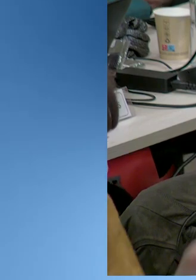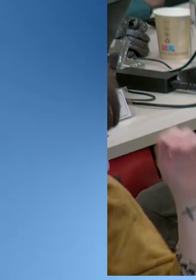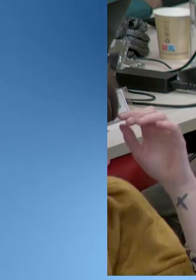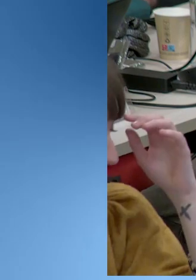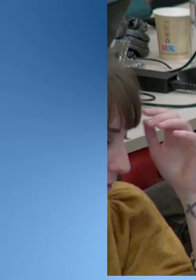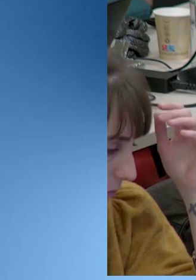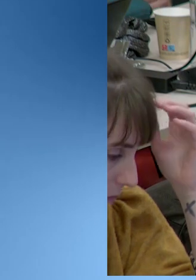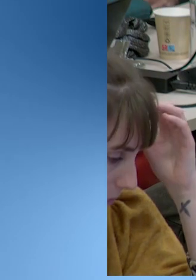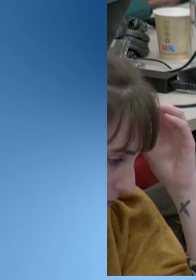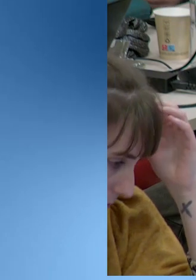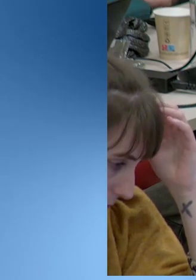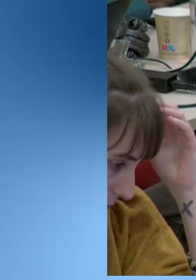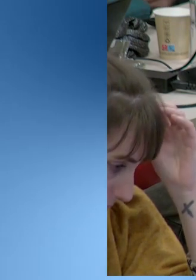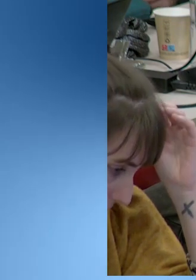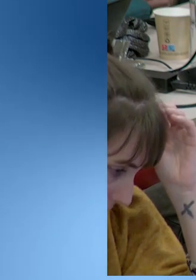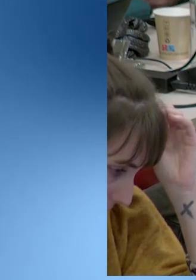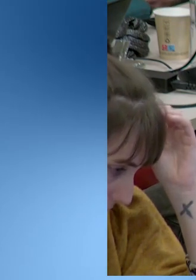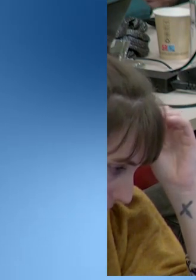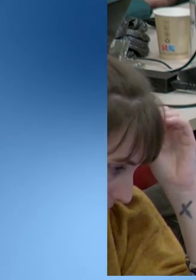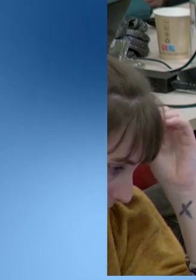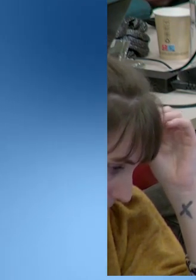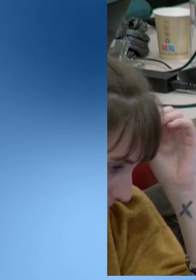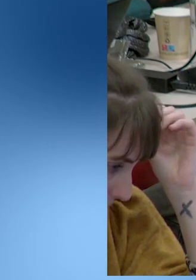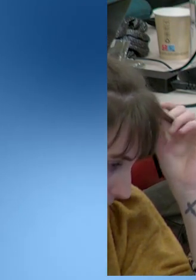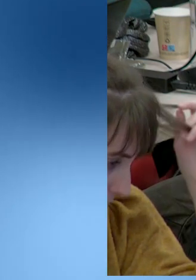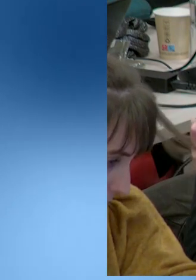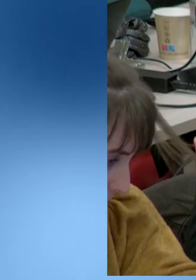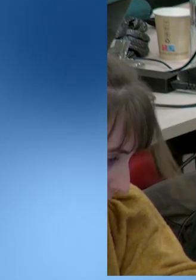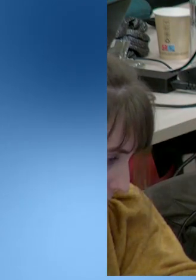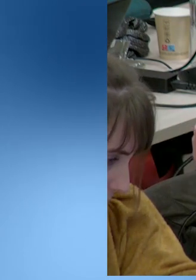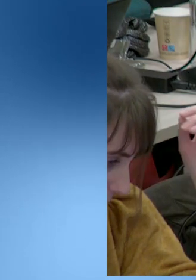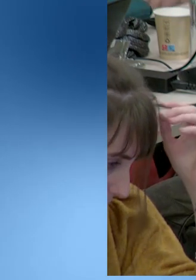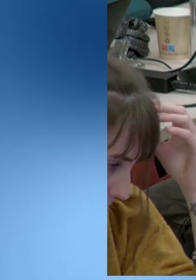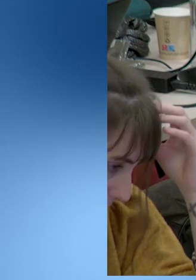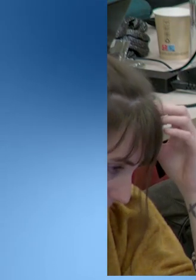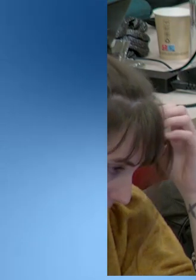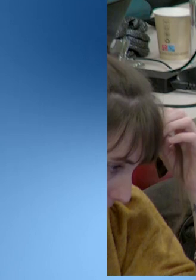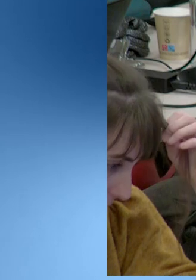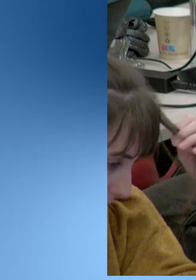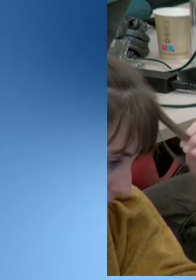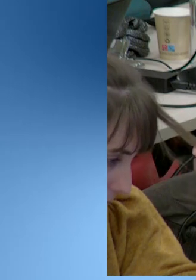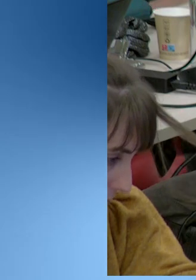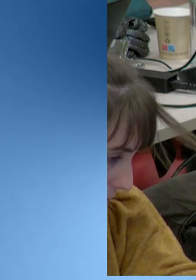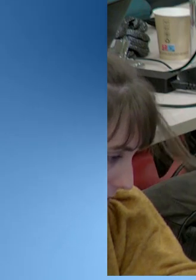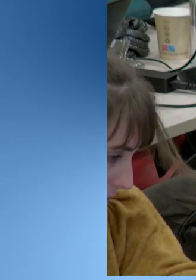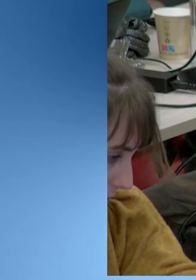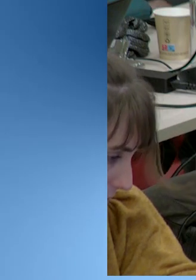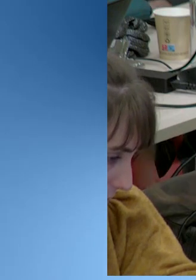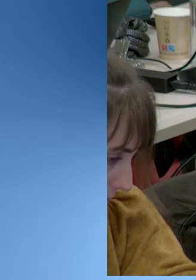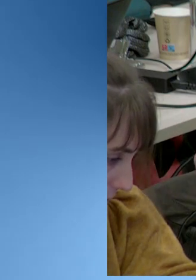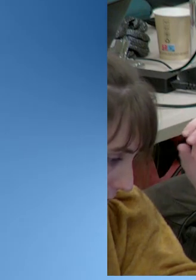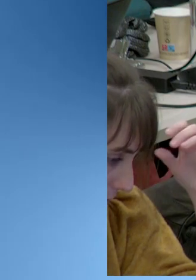manière générale et donc oui effectivement il a dû il a il s'est agi à un moment donné de faire des choix difficiles